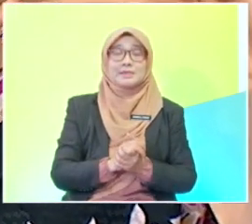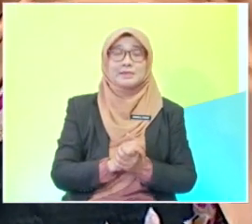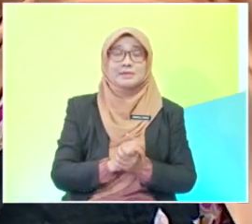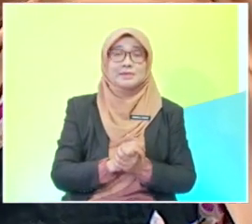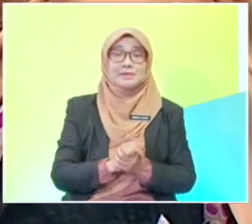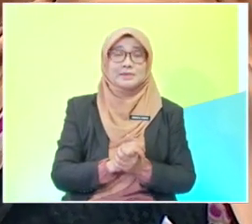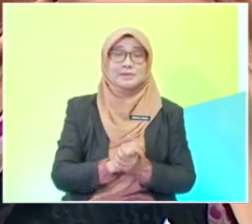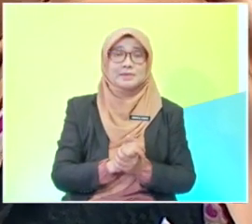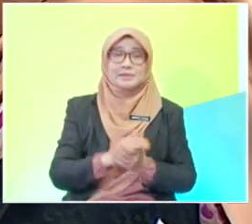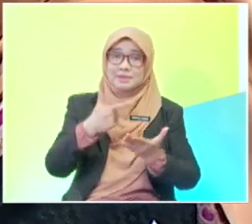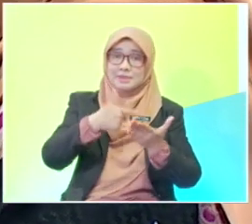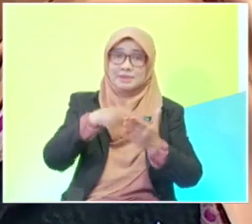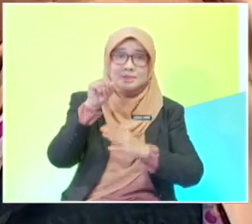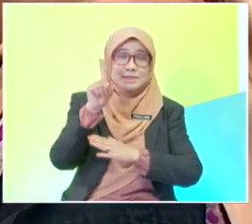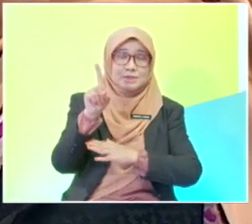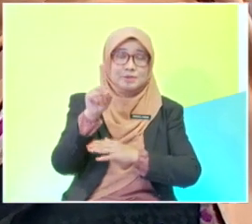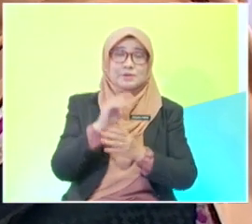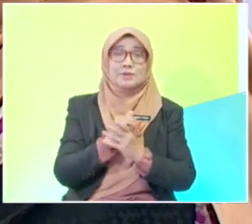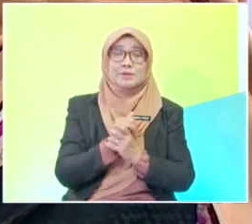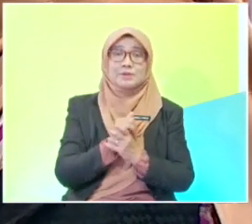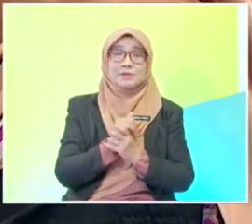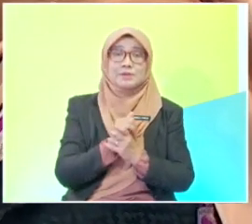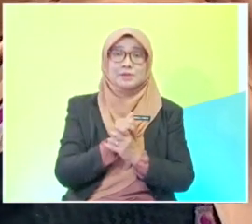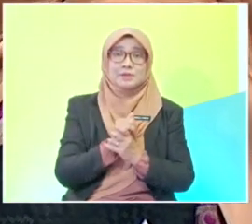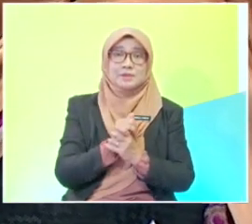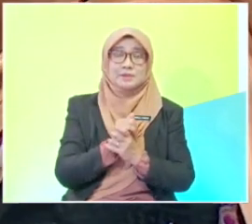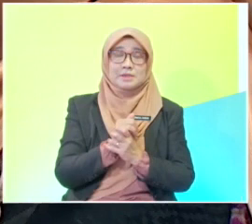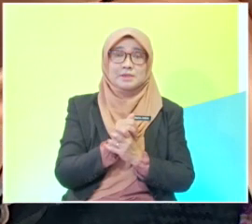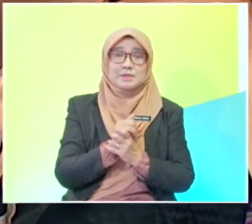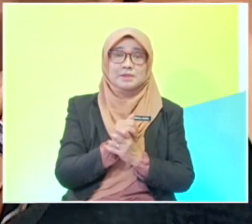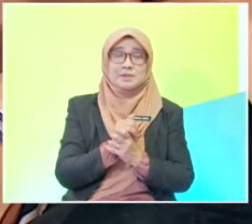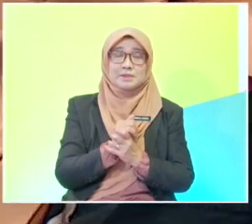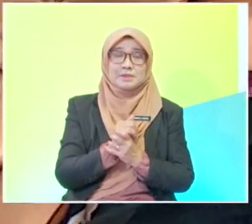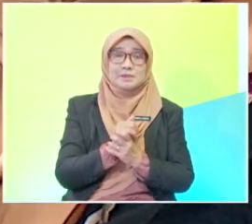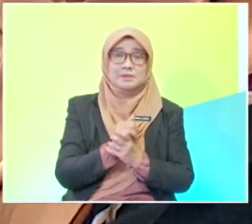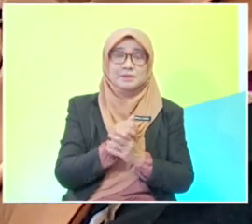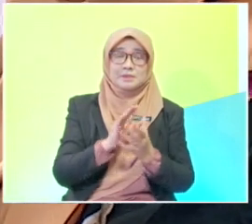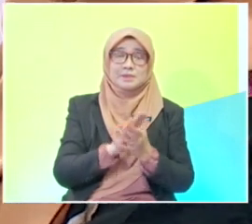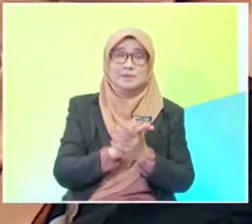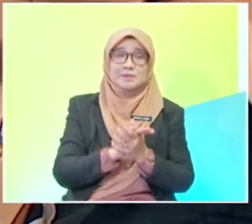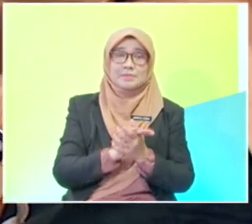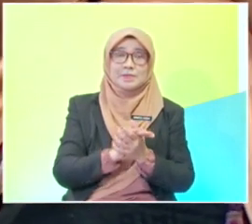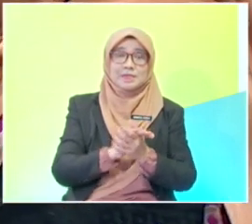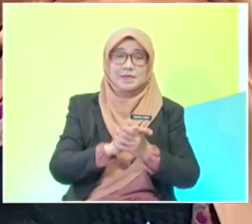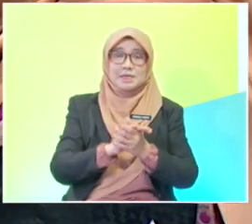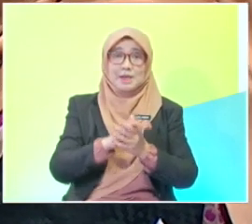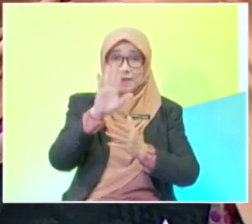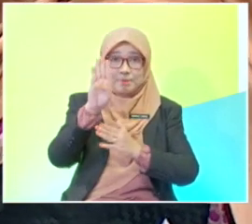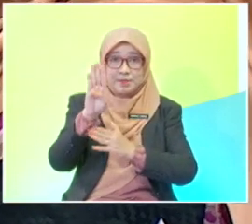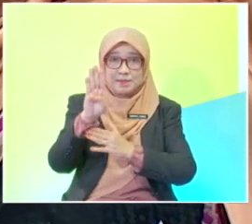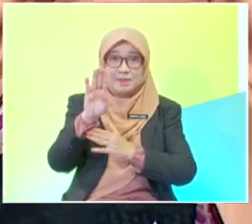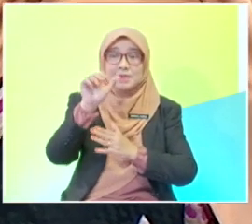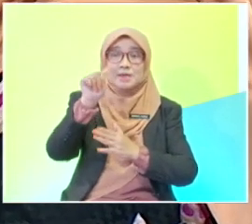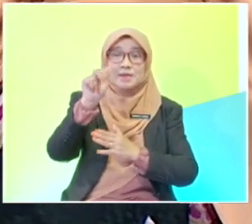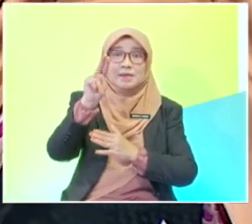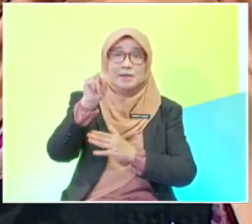lagi, apa dia? Satu lagi keimunan pasif buatan. Kita bagi suntikan. Apa tadi? Suntikan anti-serum ya cikgu.